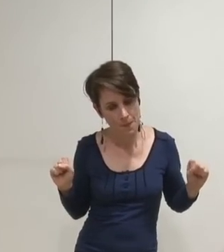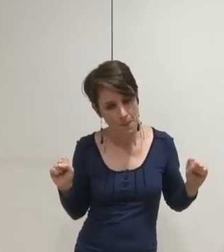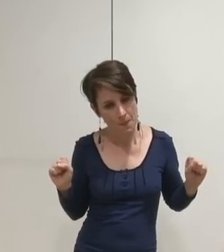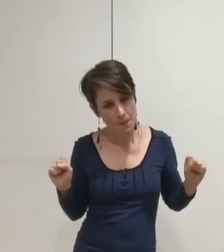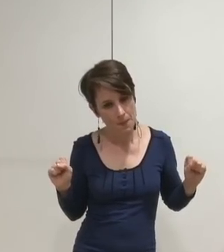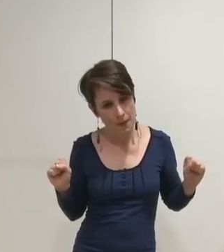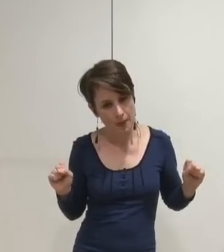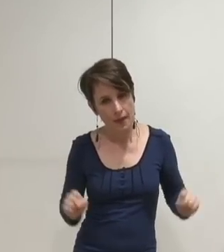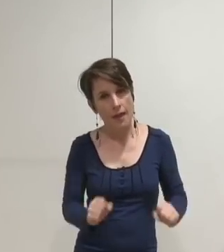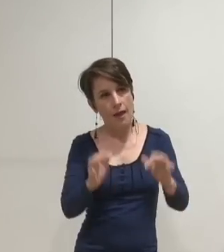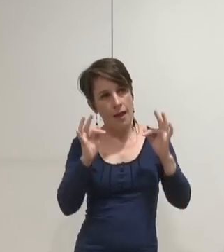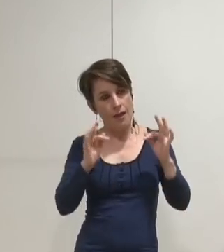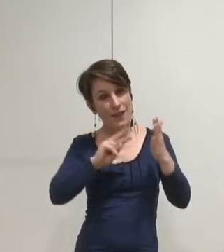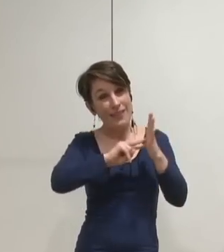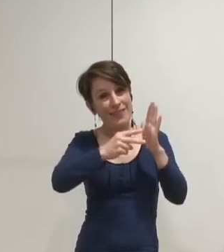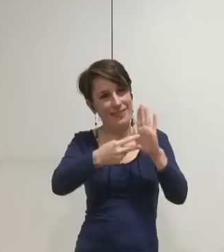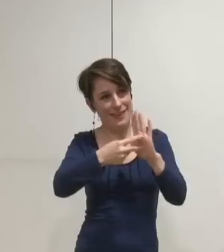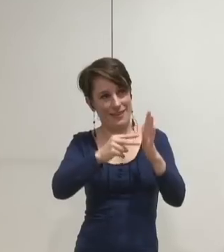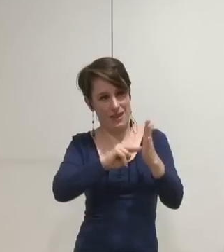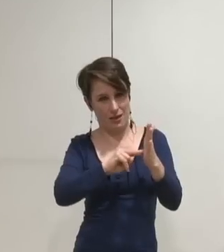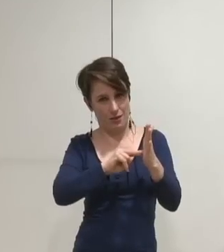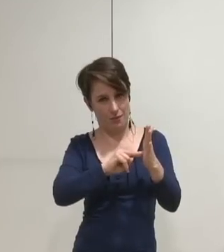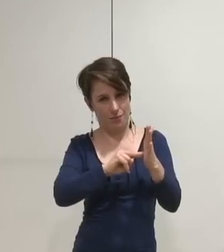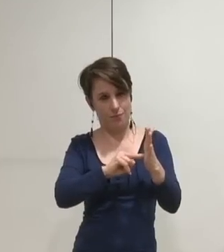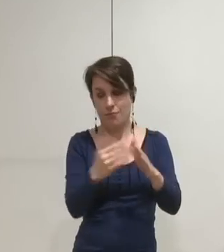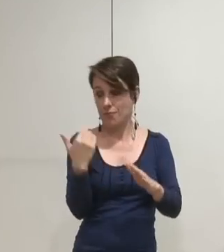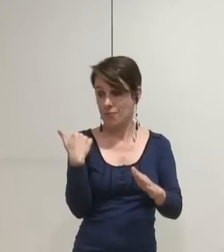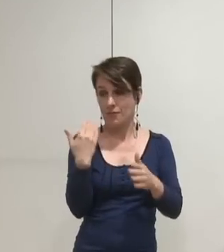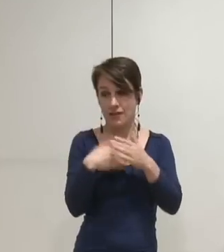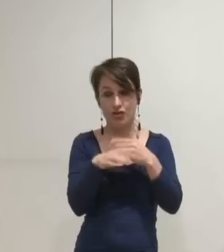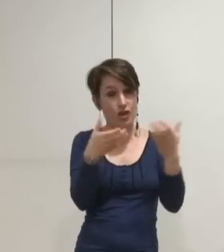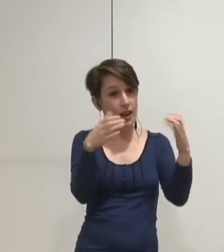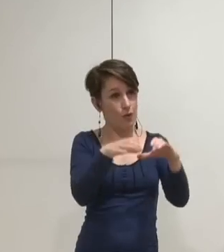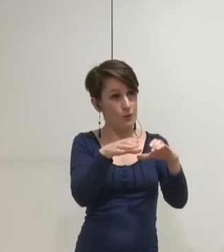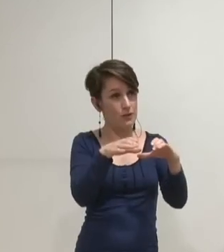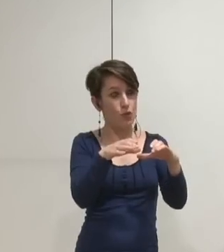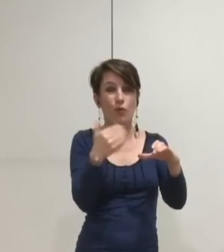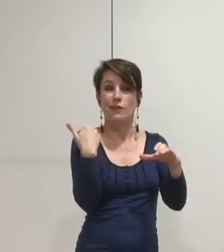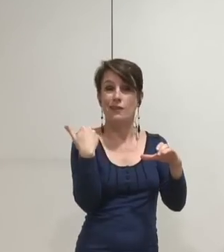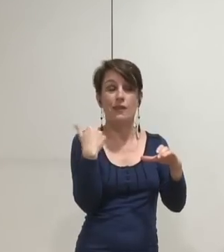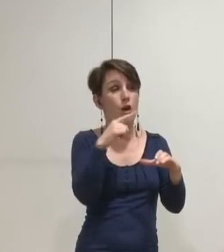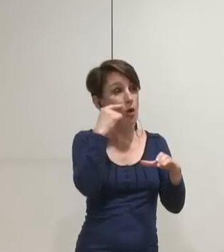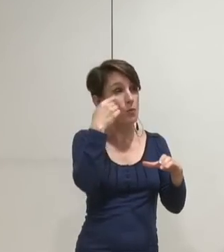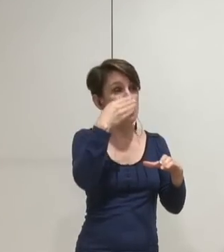techniquement monsieur malb nous avait fait en commission une présentation